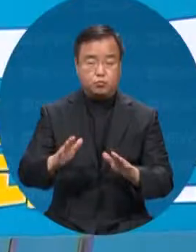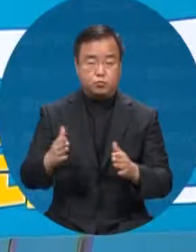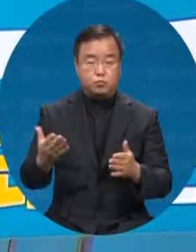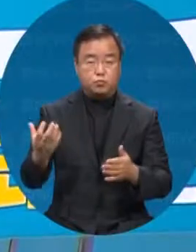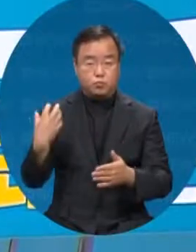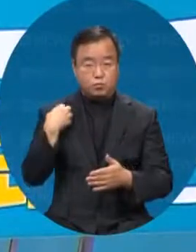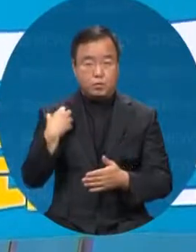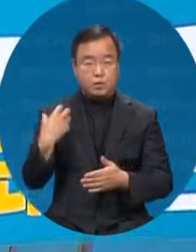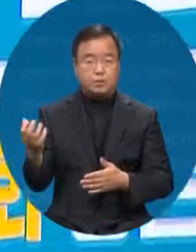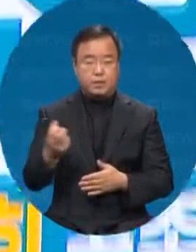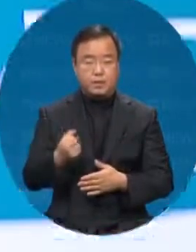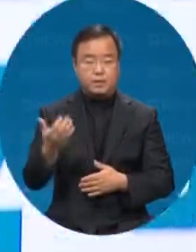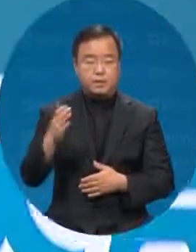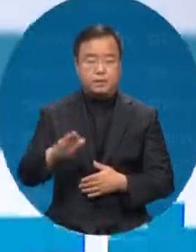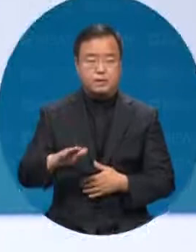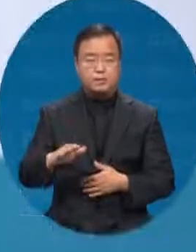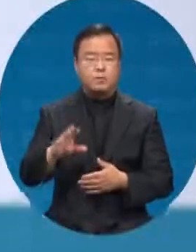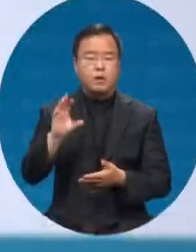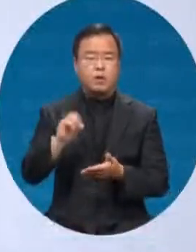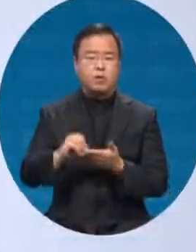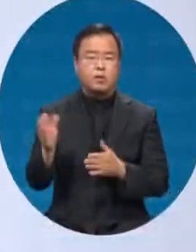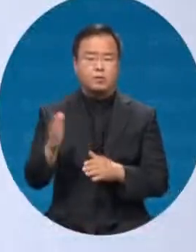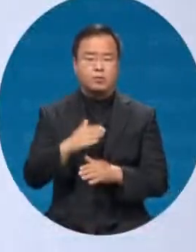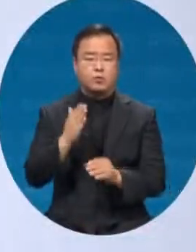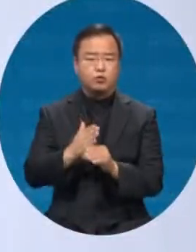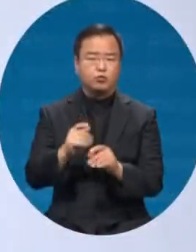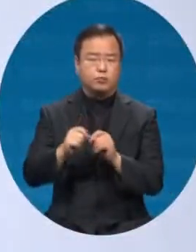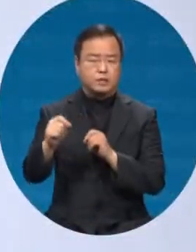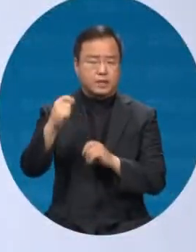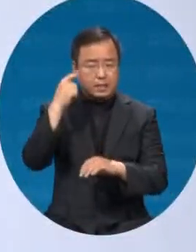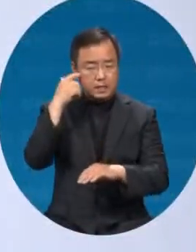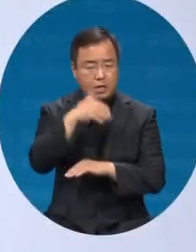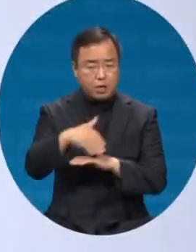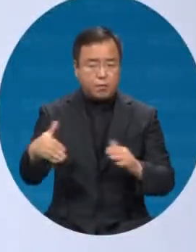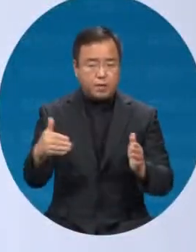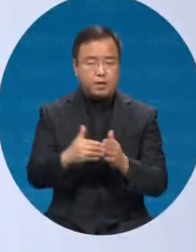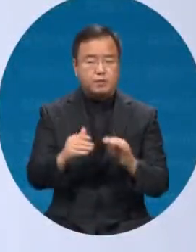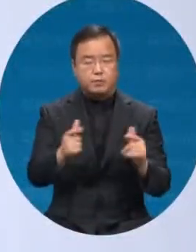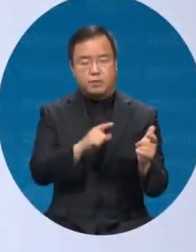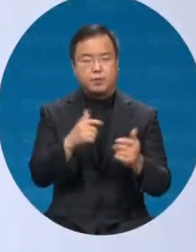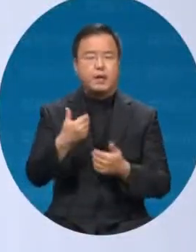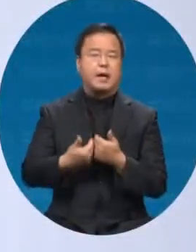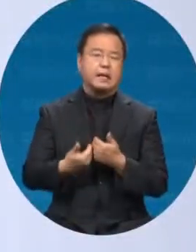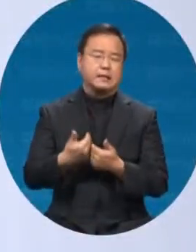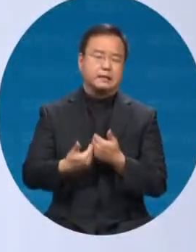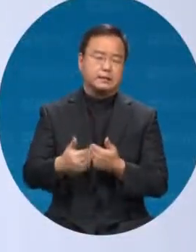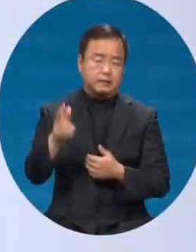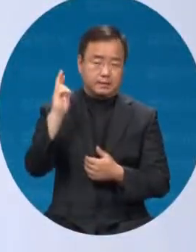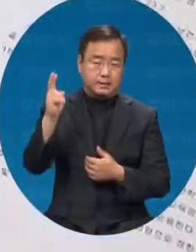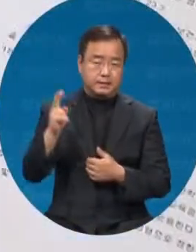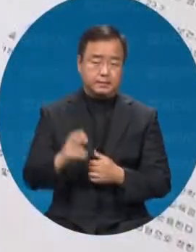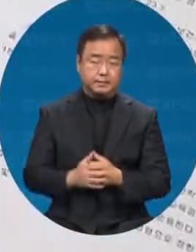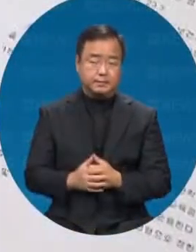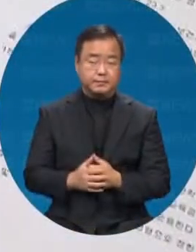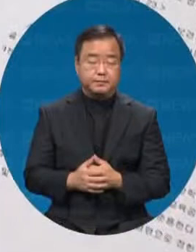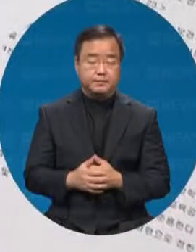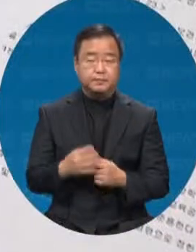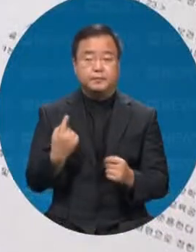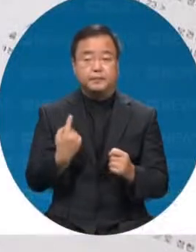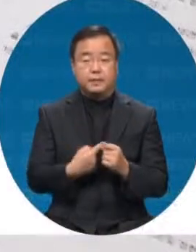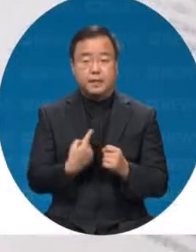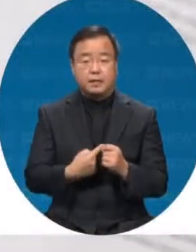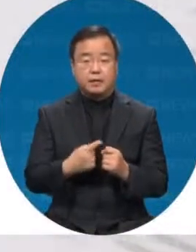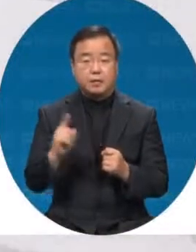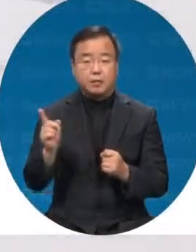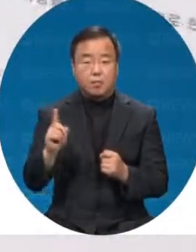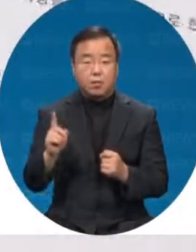되는데 당면한 과제 부터 중장기 교육 현황 까지 적잖은 갈등이 예고되고 있습니다 가장 먼저 예고된